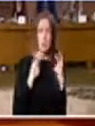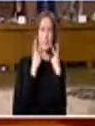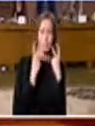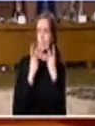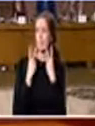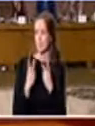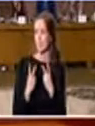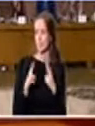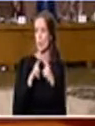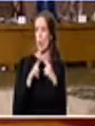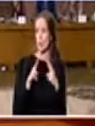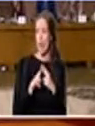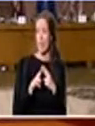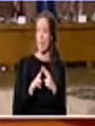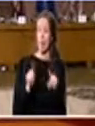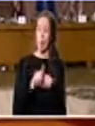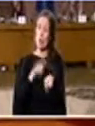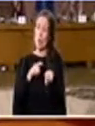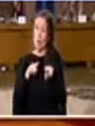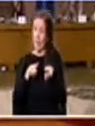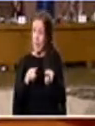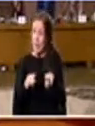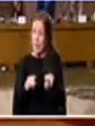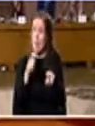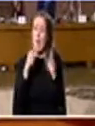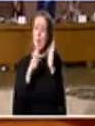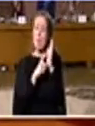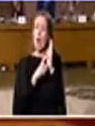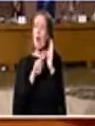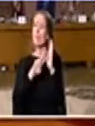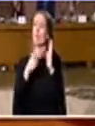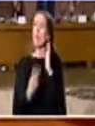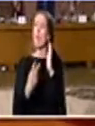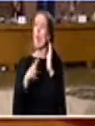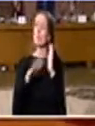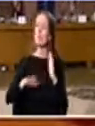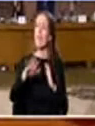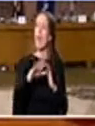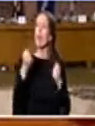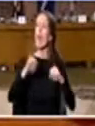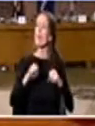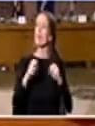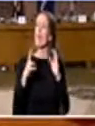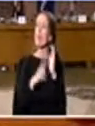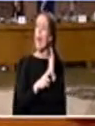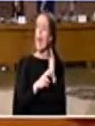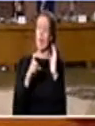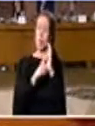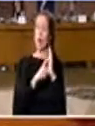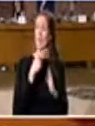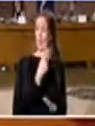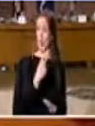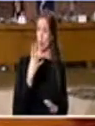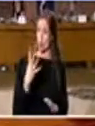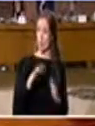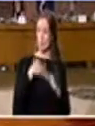suočavati. Paralelno sa tim je reč i o poglavlju drugom delu vladavine prava, poglavlju 24, o čemu ćemo i